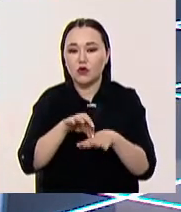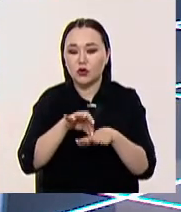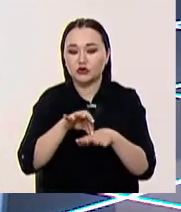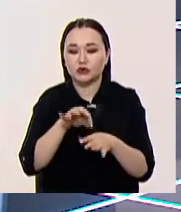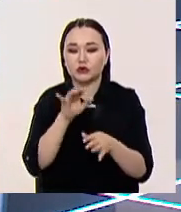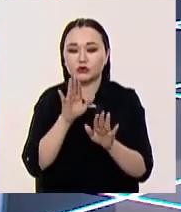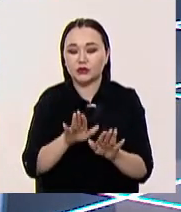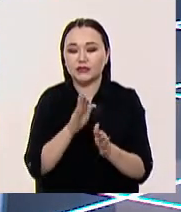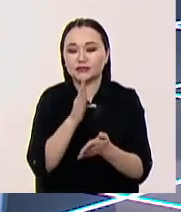есть только у оппа